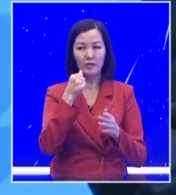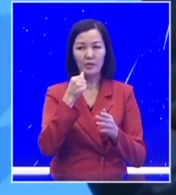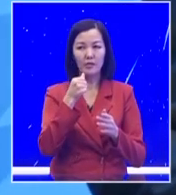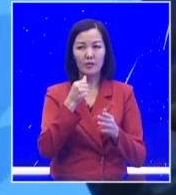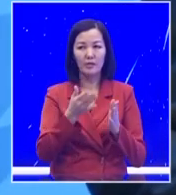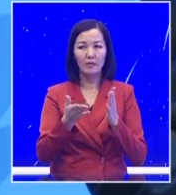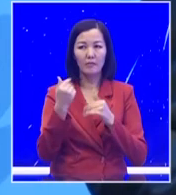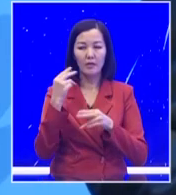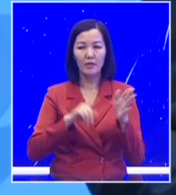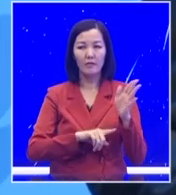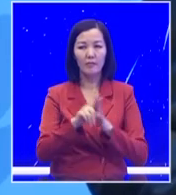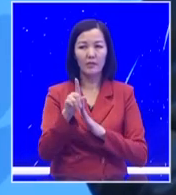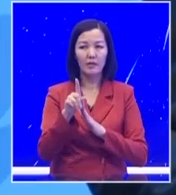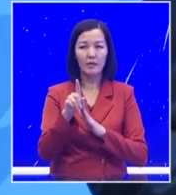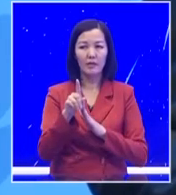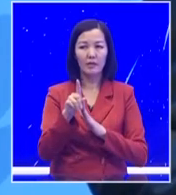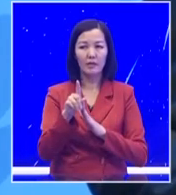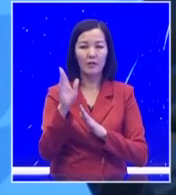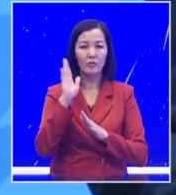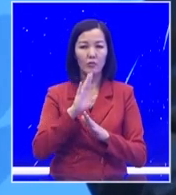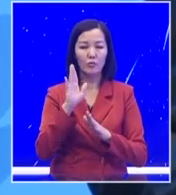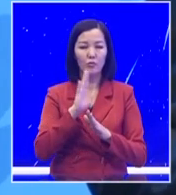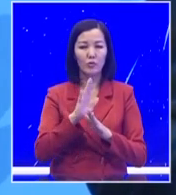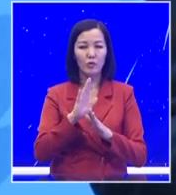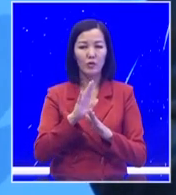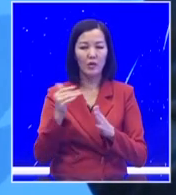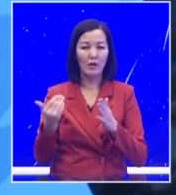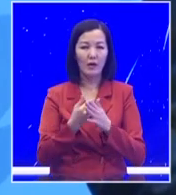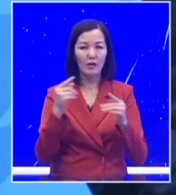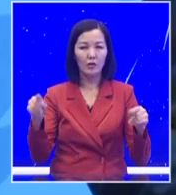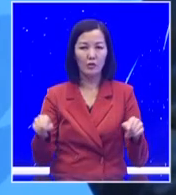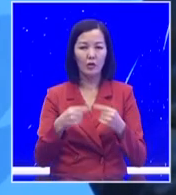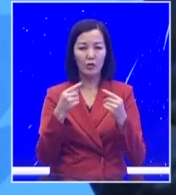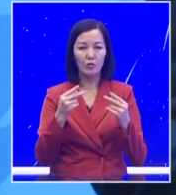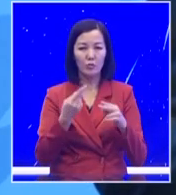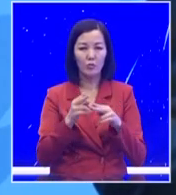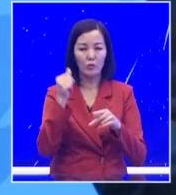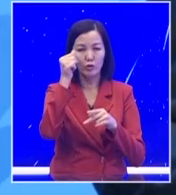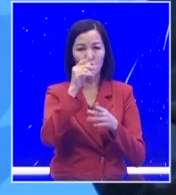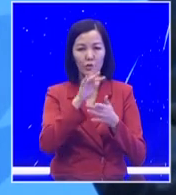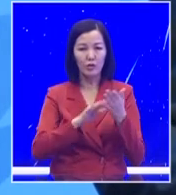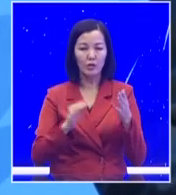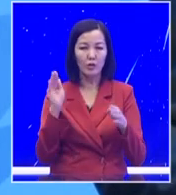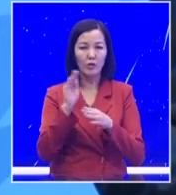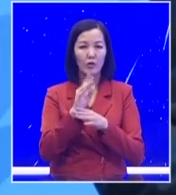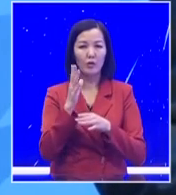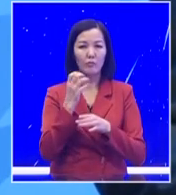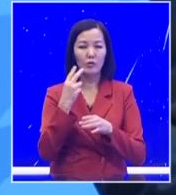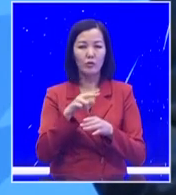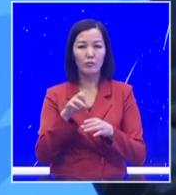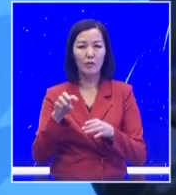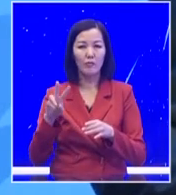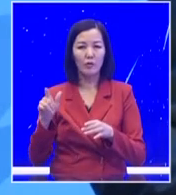былтыр басталған келген түйіп ауылындағы ауыз жүйесін қайта жаңғырту жұмыстарын осы жылы жалғастыруға қосымша бюджеттен 520 миллион